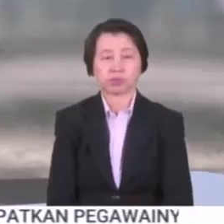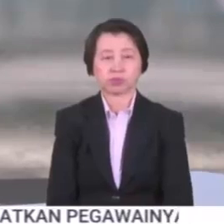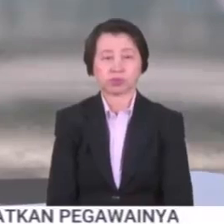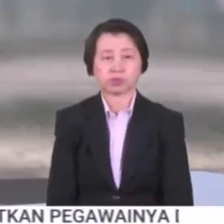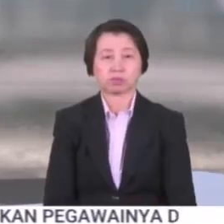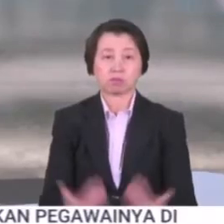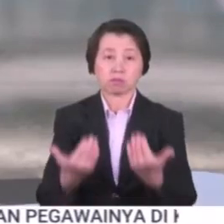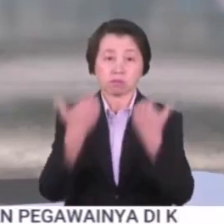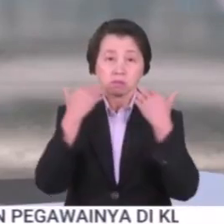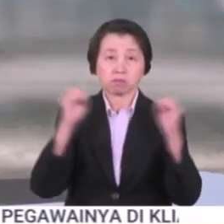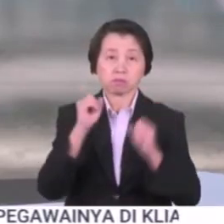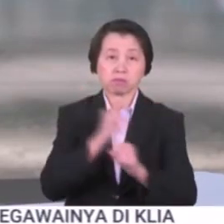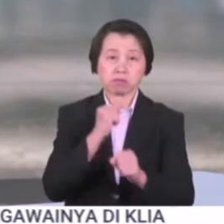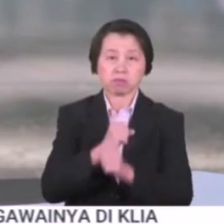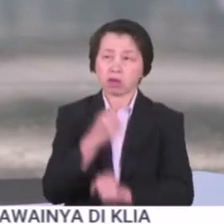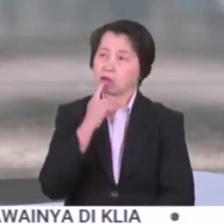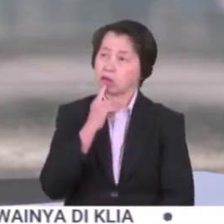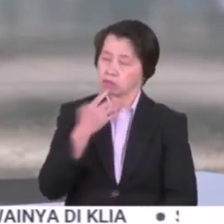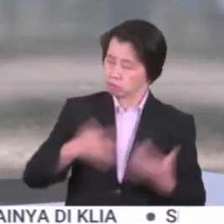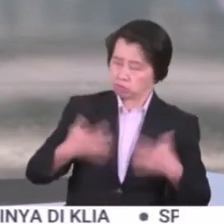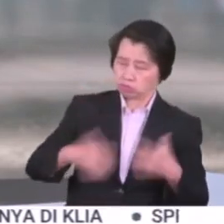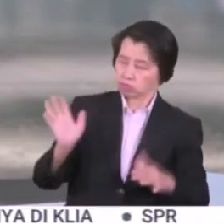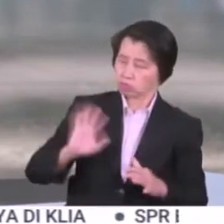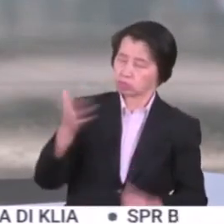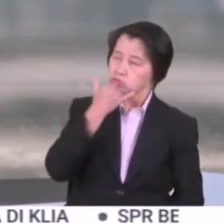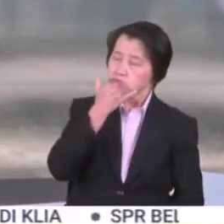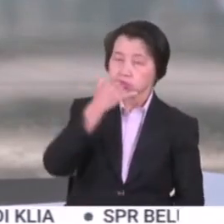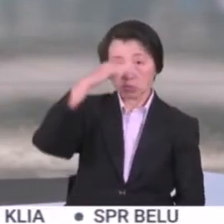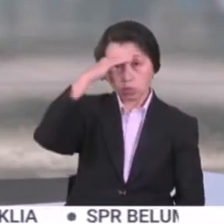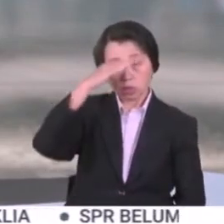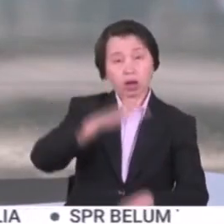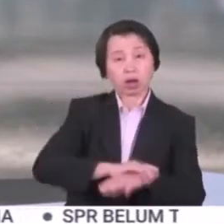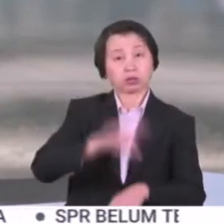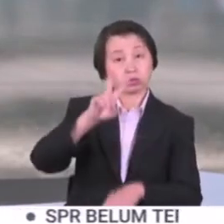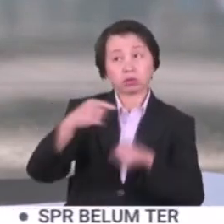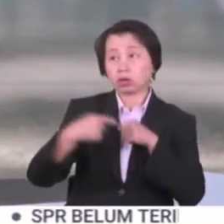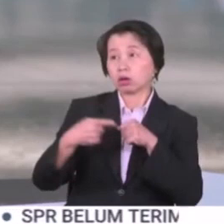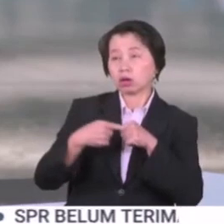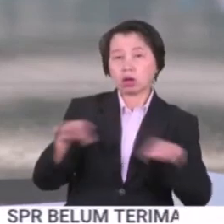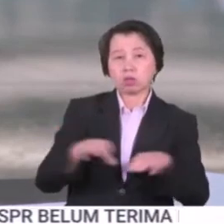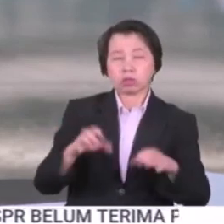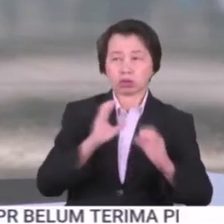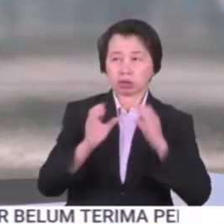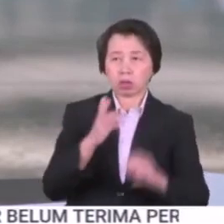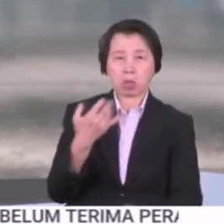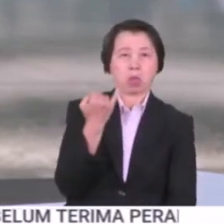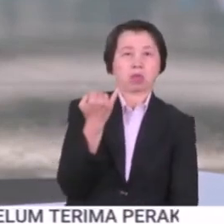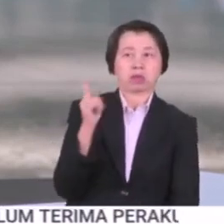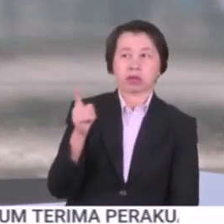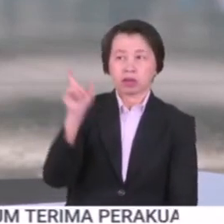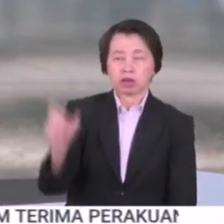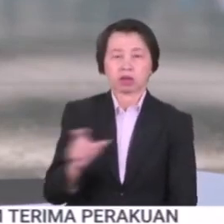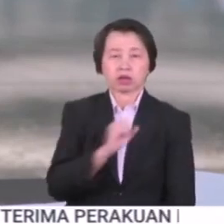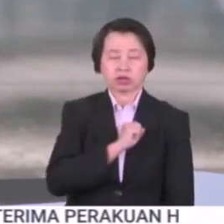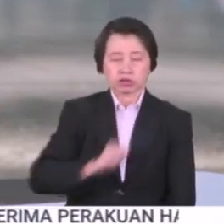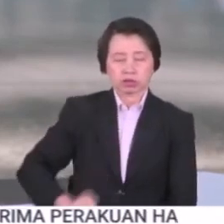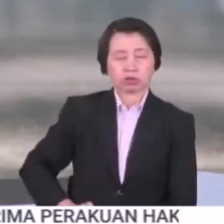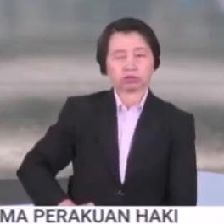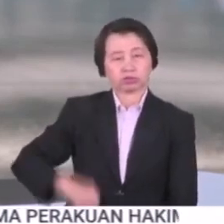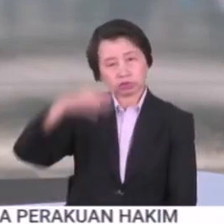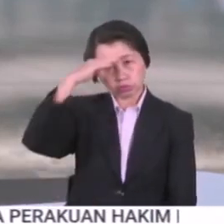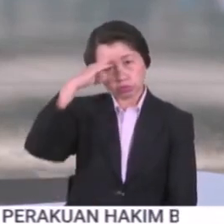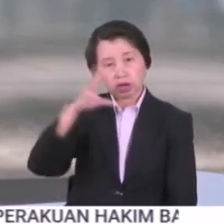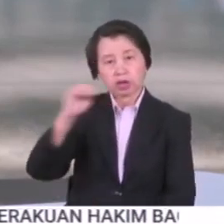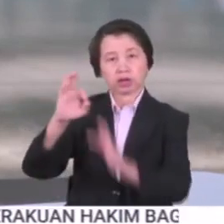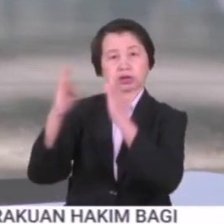menganggur mengaku tidak bersalah di Mahkamah membuat komunikasi jilid terhadap Sultan juho dan keluarga